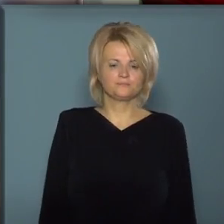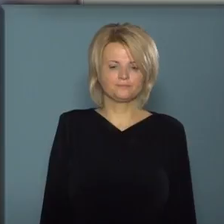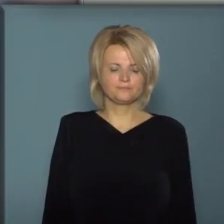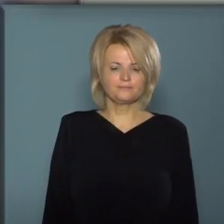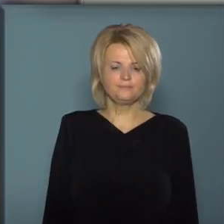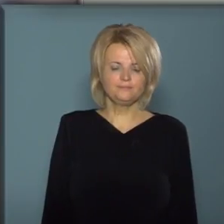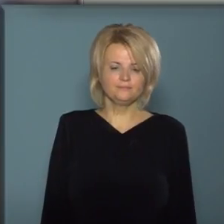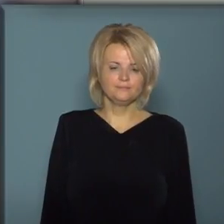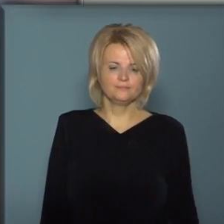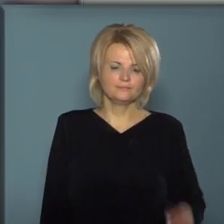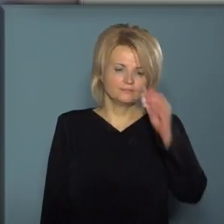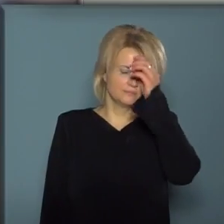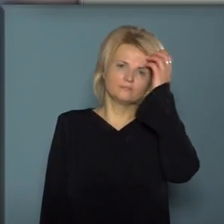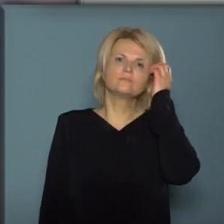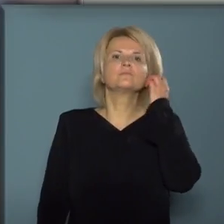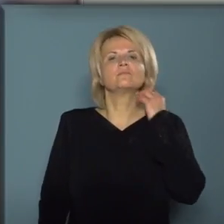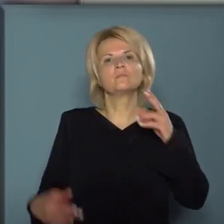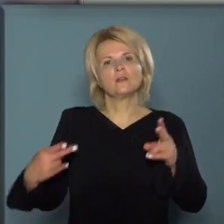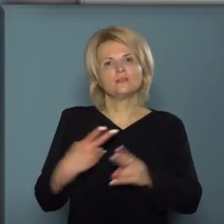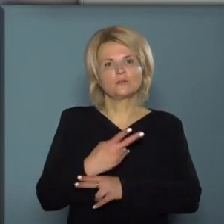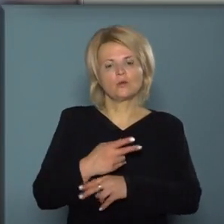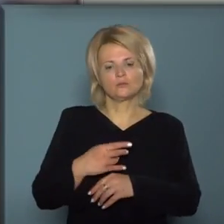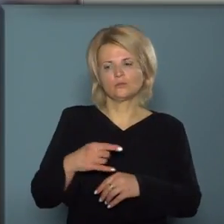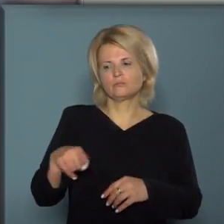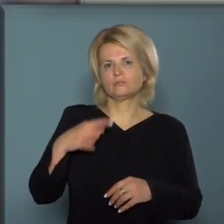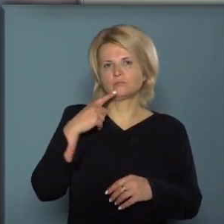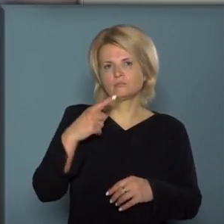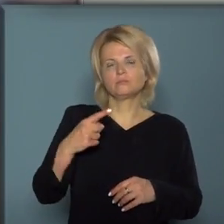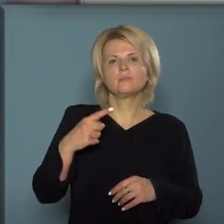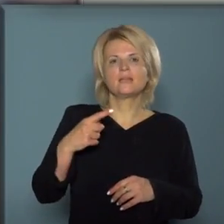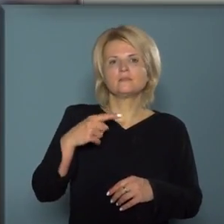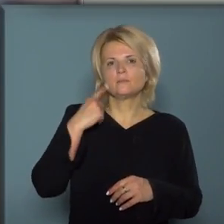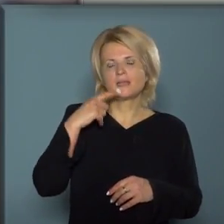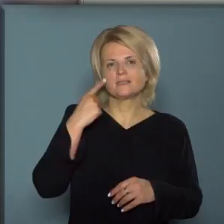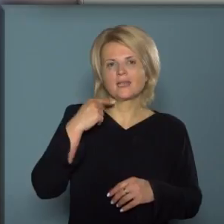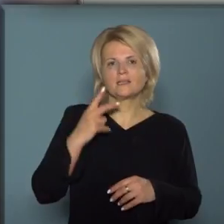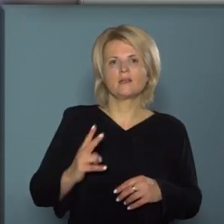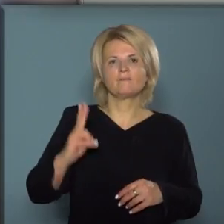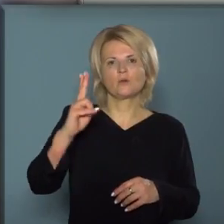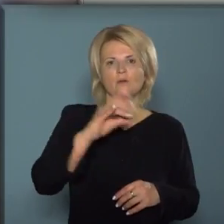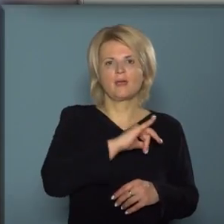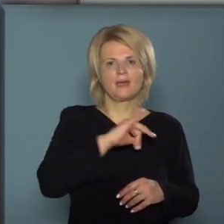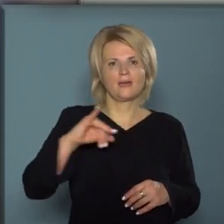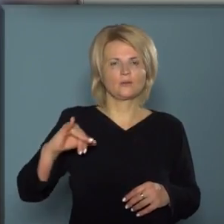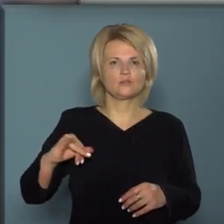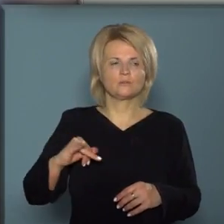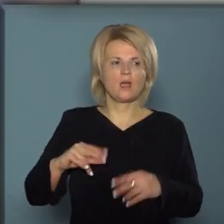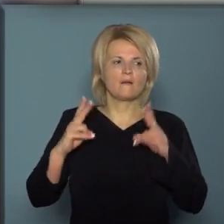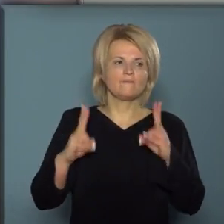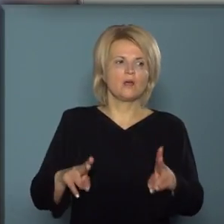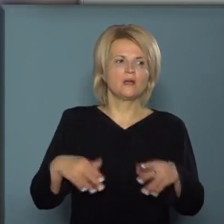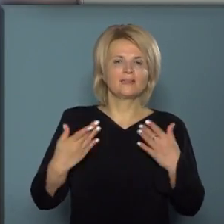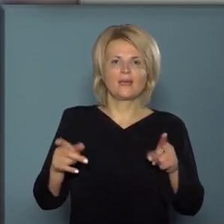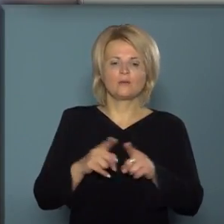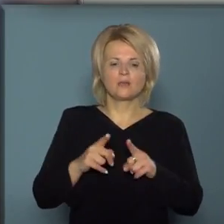Ugye szoktunk itt ebben a keretben kitérni arra, hogy a fővárosban van-e olyasmi, ami